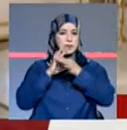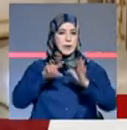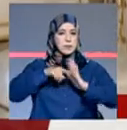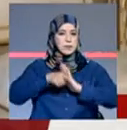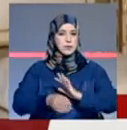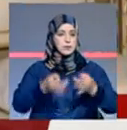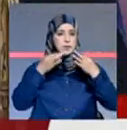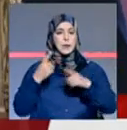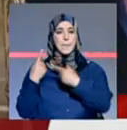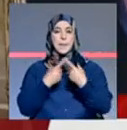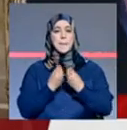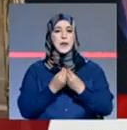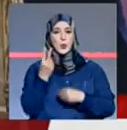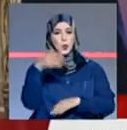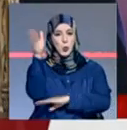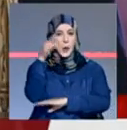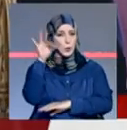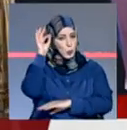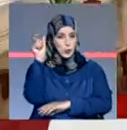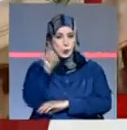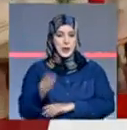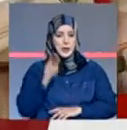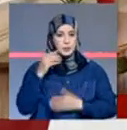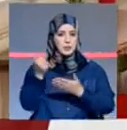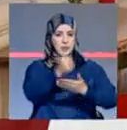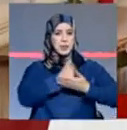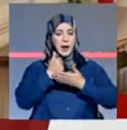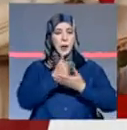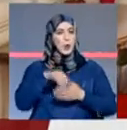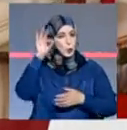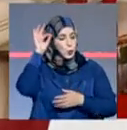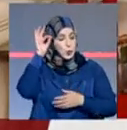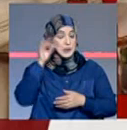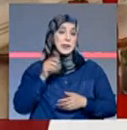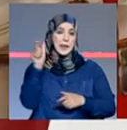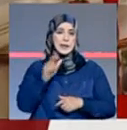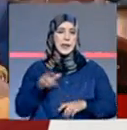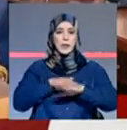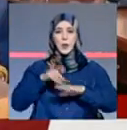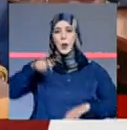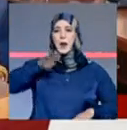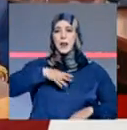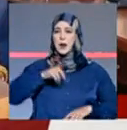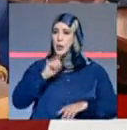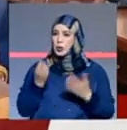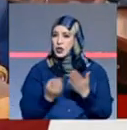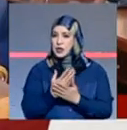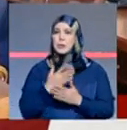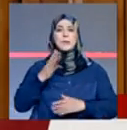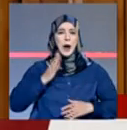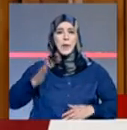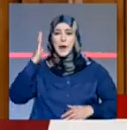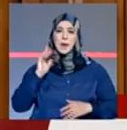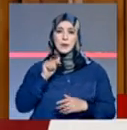وتقاطع الاهتمامات بين البلدين، مذكرا أن التعاون التونسي الإيطالي في مجال القضاء ليس أمرا حديثا، ومشددا